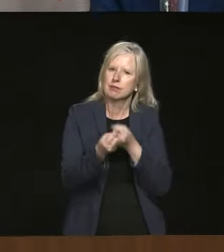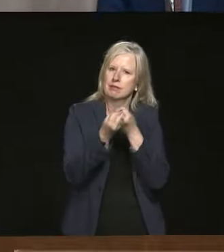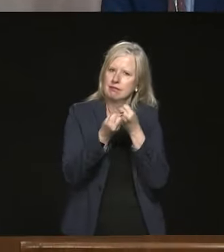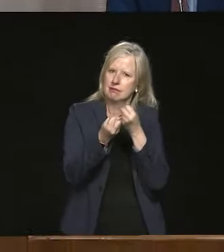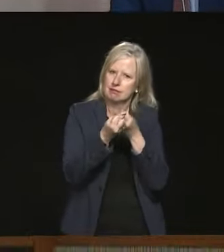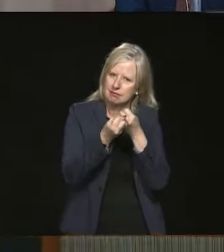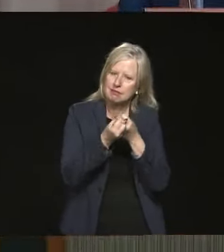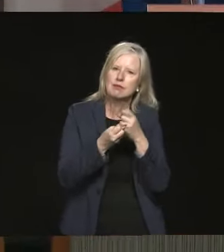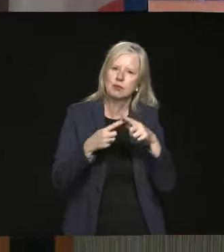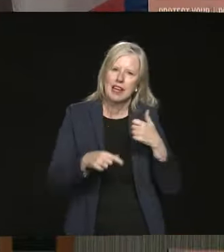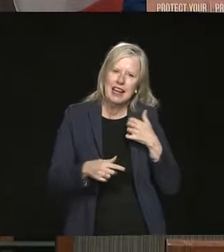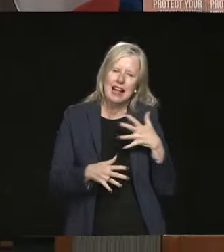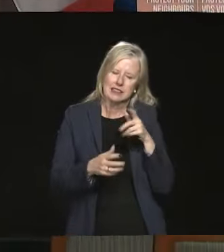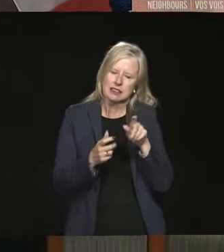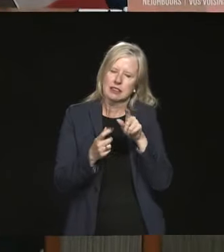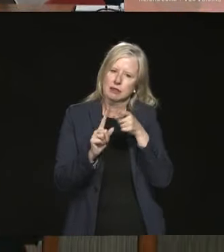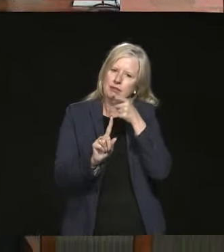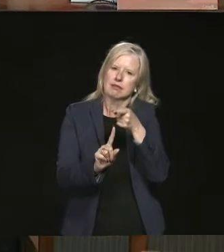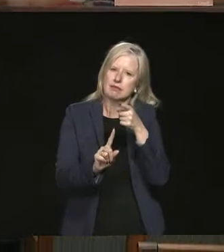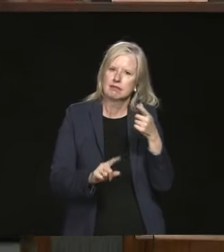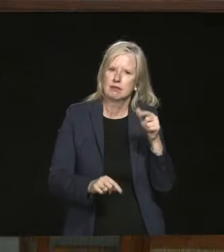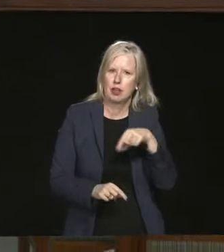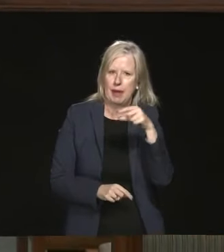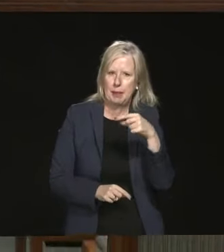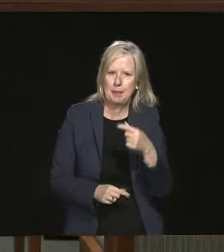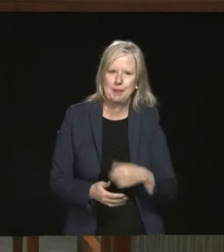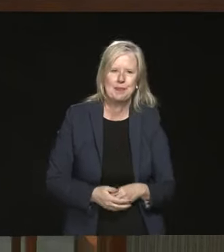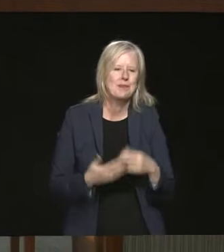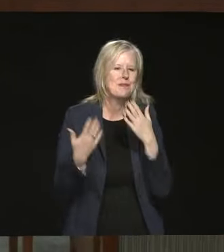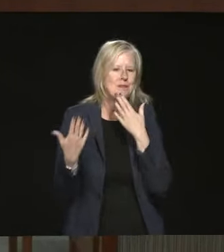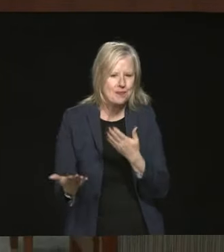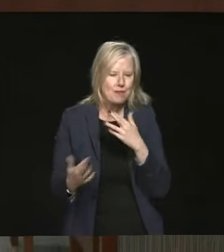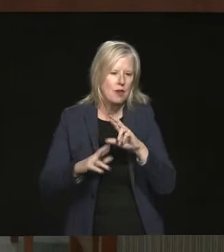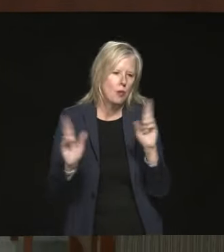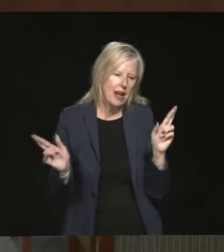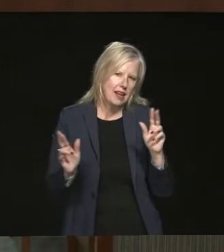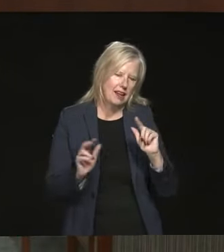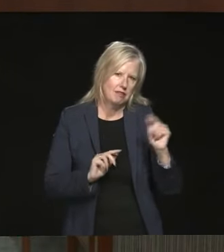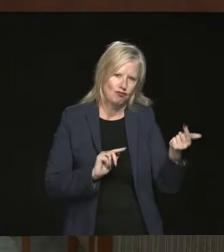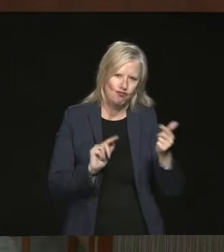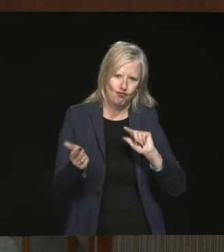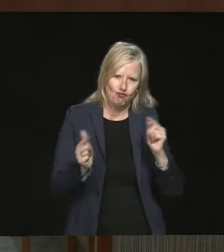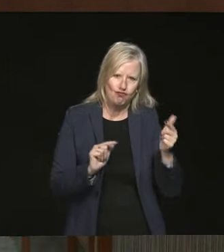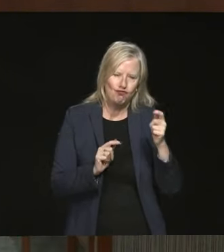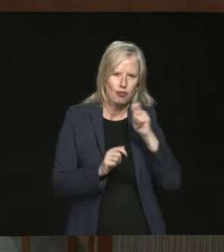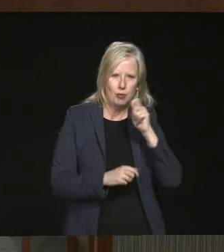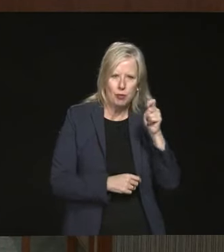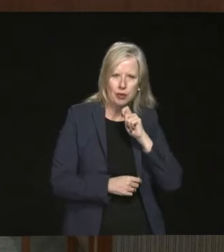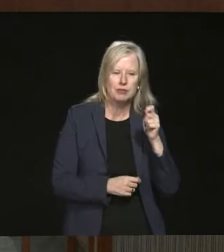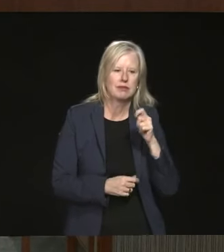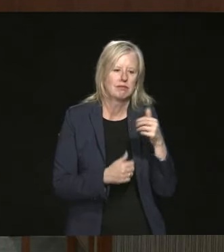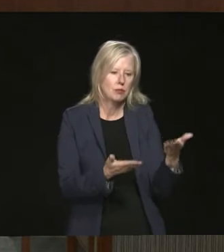are now ready for your questions. Deputy Prime Minister. So we'll start with 3 questions on the phone and turn to the room. 1 question, 1 follow-up. Opératrice.